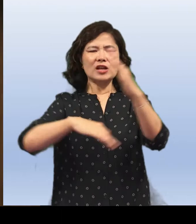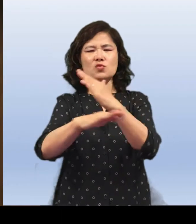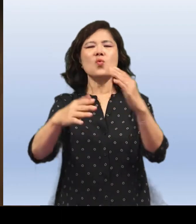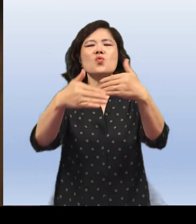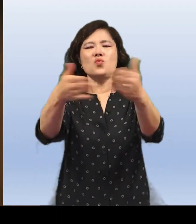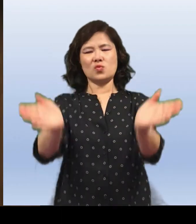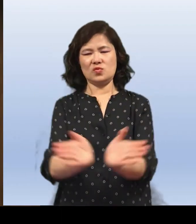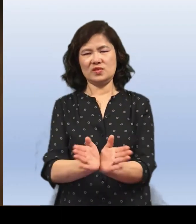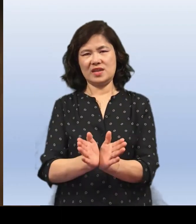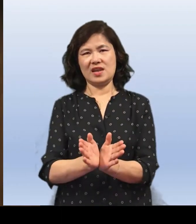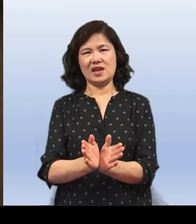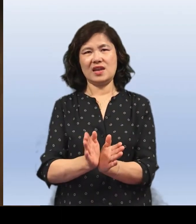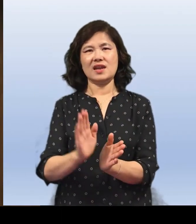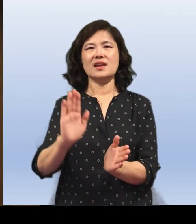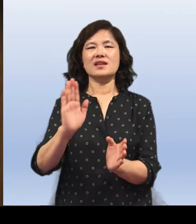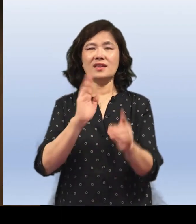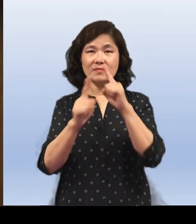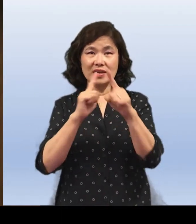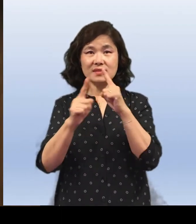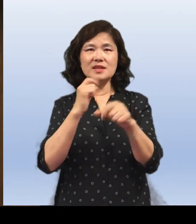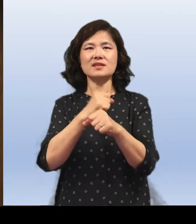공동체입니다 라고 말씀하셨던 것이 기억이 납니다.